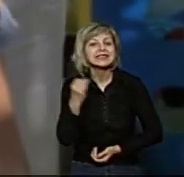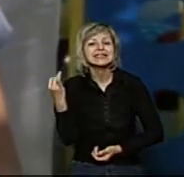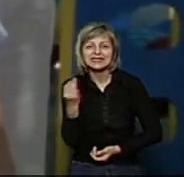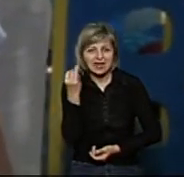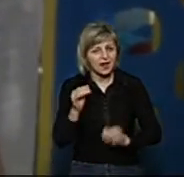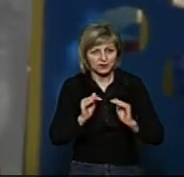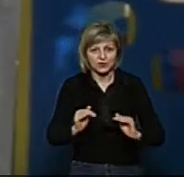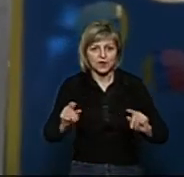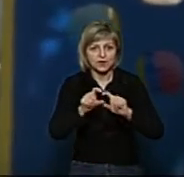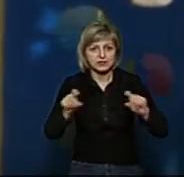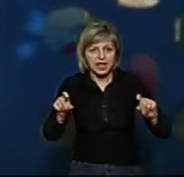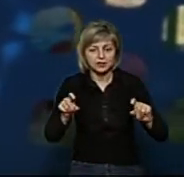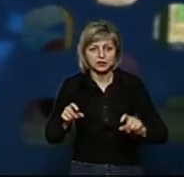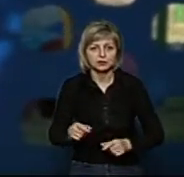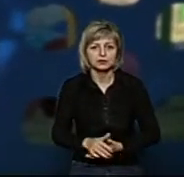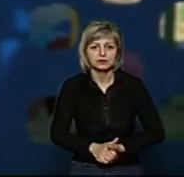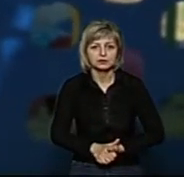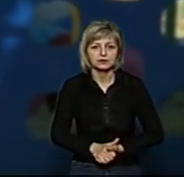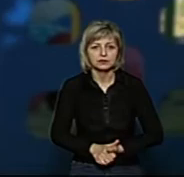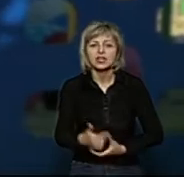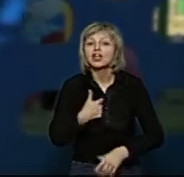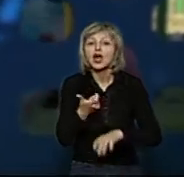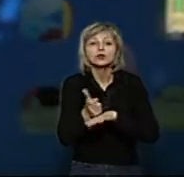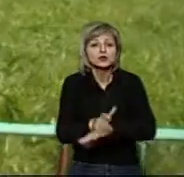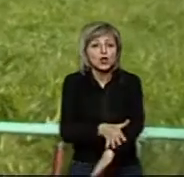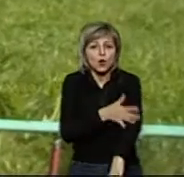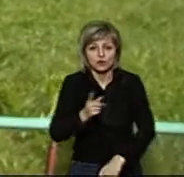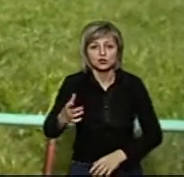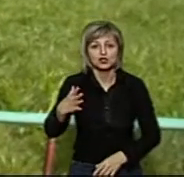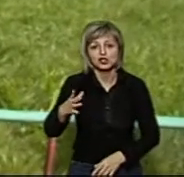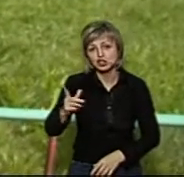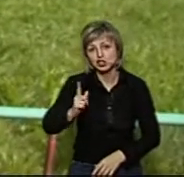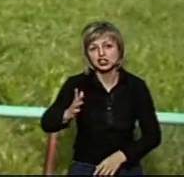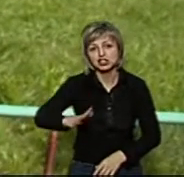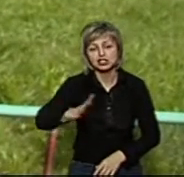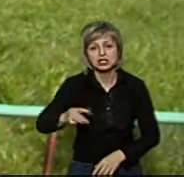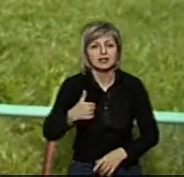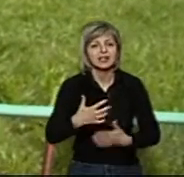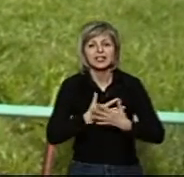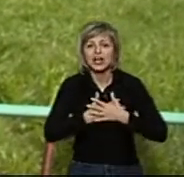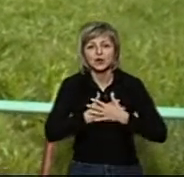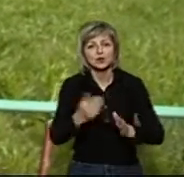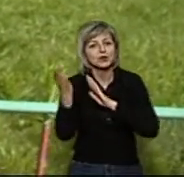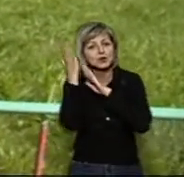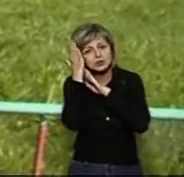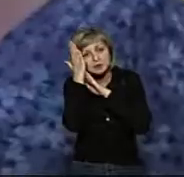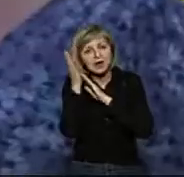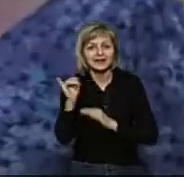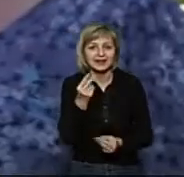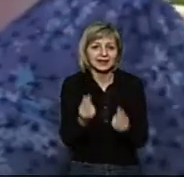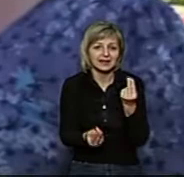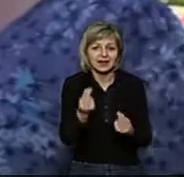садику. Я його так довго ждала. Я люблю спати і